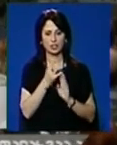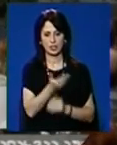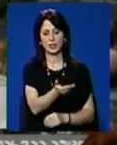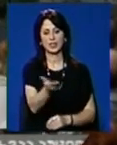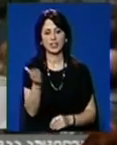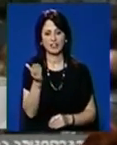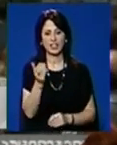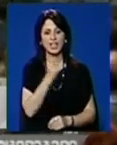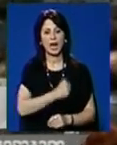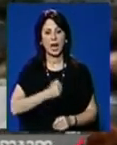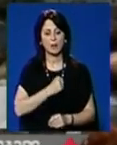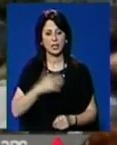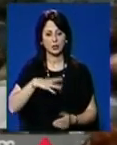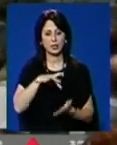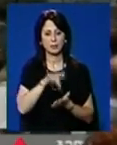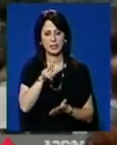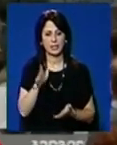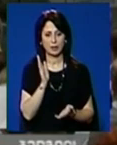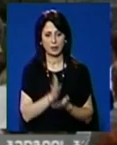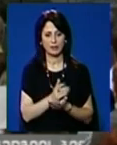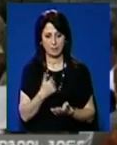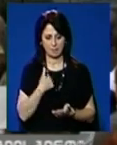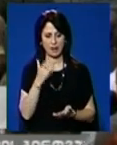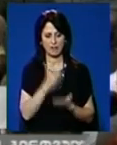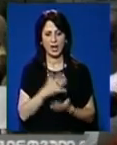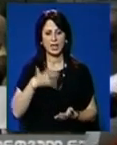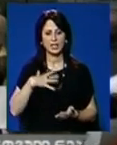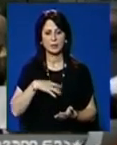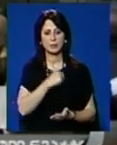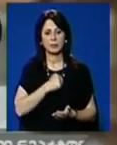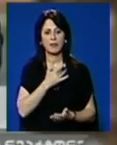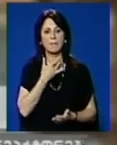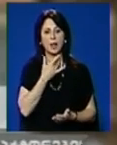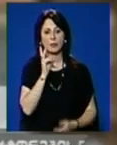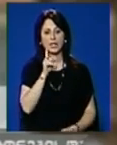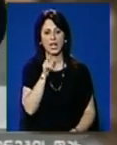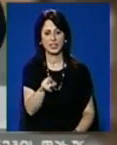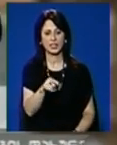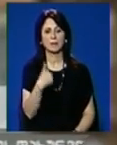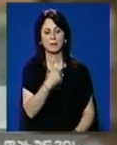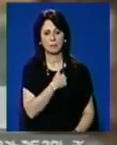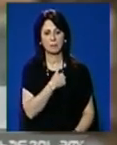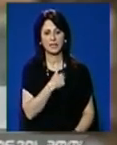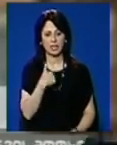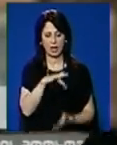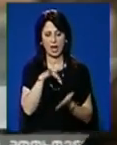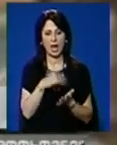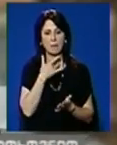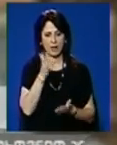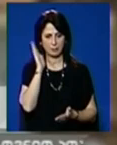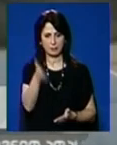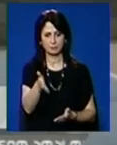თქვენ, გაბრაზებული თბილისელები ხართ. მე ვარ გაბრაზებული თბილისელების მერობის კანდიდატი და მე მინდა გავხდე ჩვენი ქალაქის